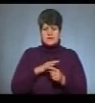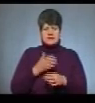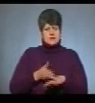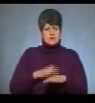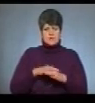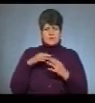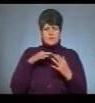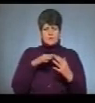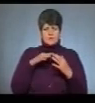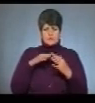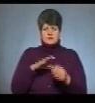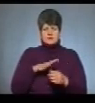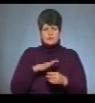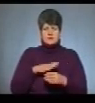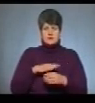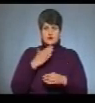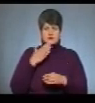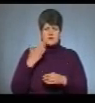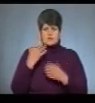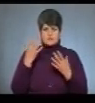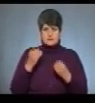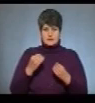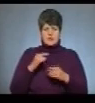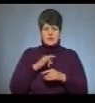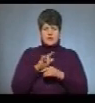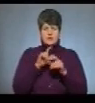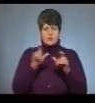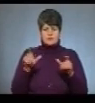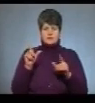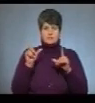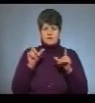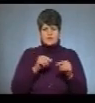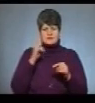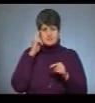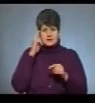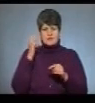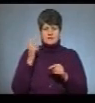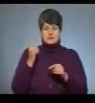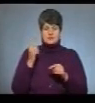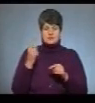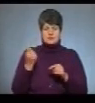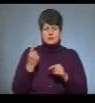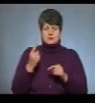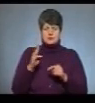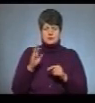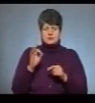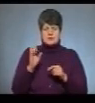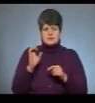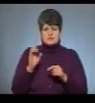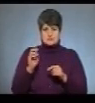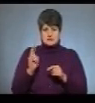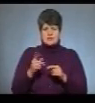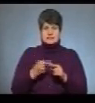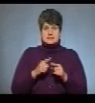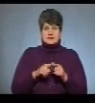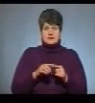були останні дні аеропорту. І він поїхав своїм побратимом з Київщини, з Шостаком. Це не було ні його